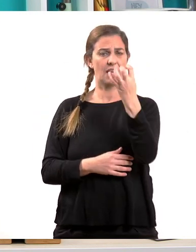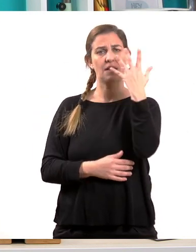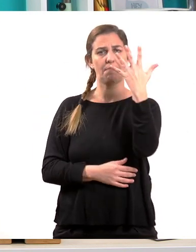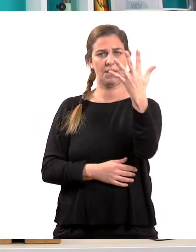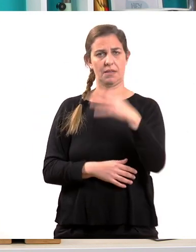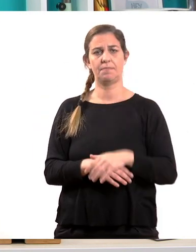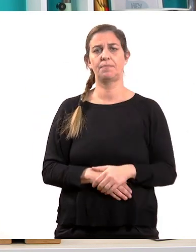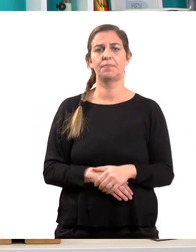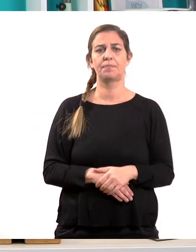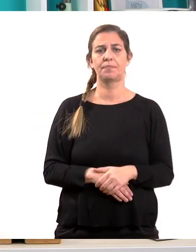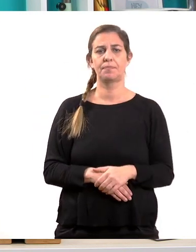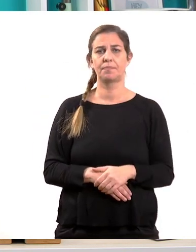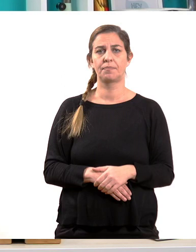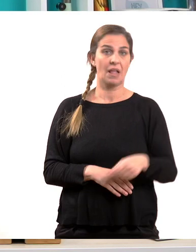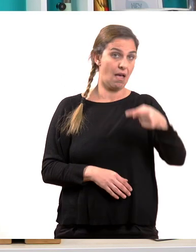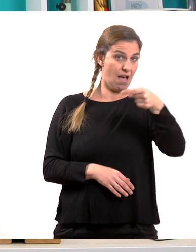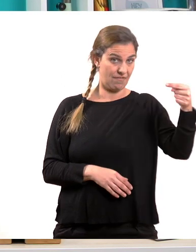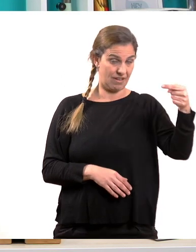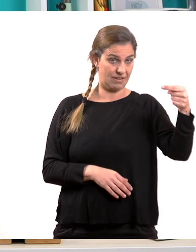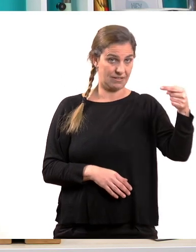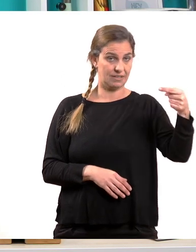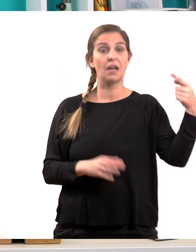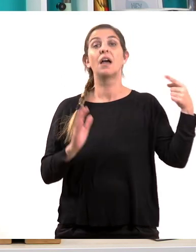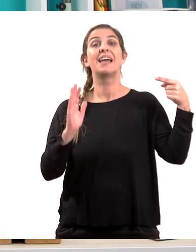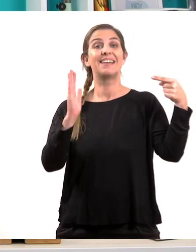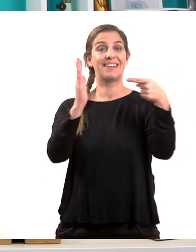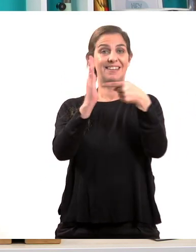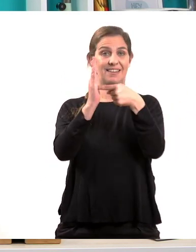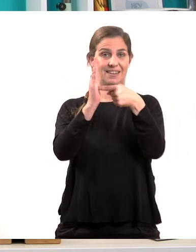5.145 και να αφαιρέσουμε το